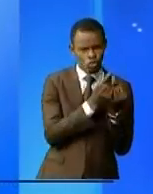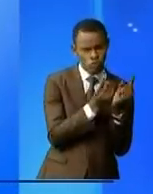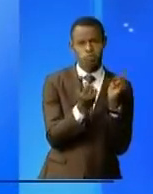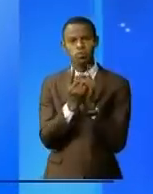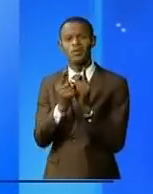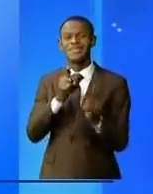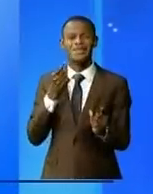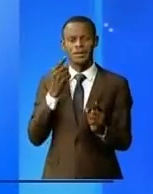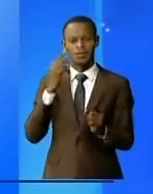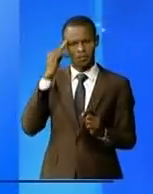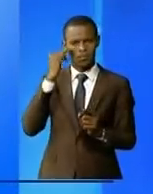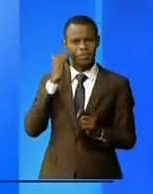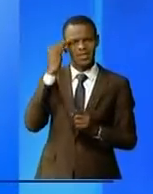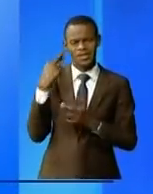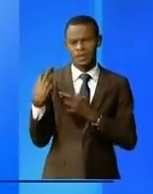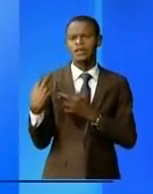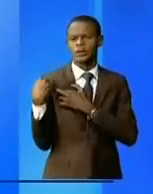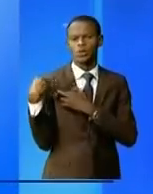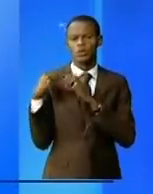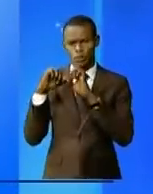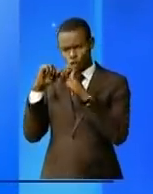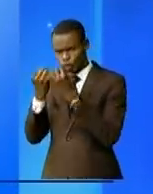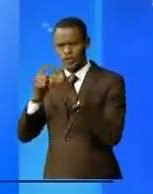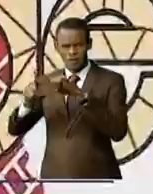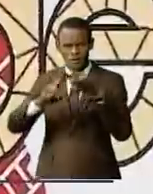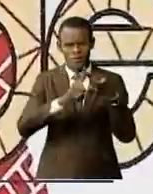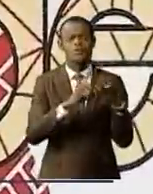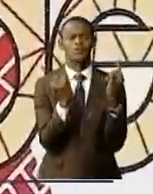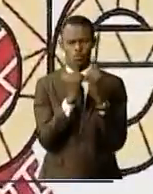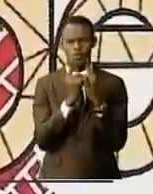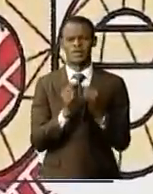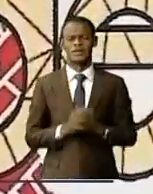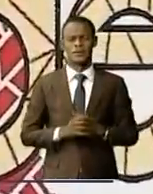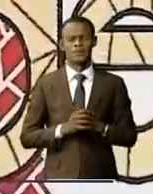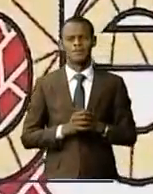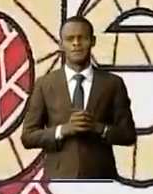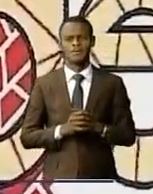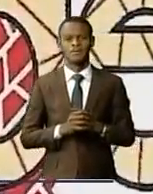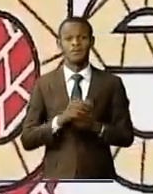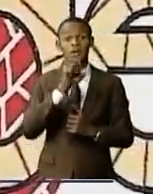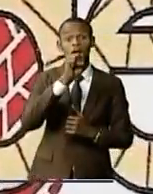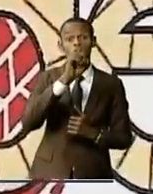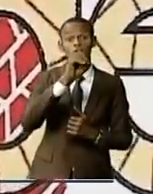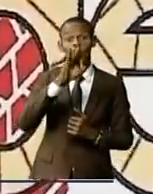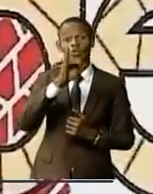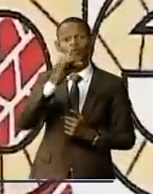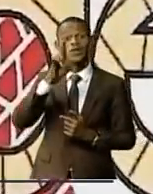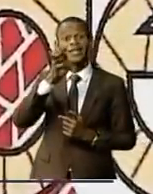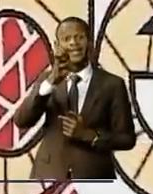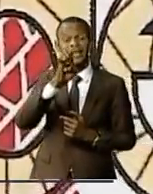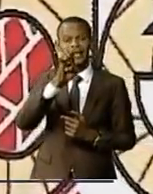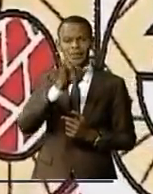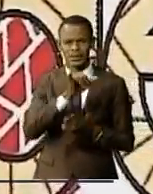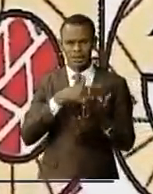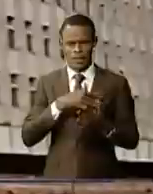récit d'Angèle Mabiala sur les images d'Elie Toumba. La SOFIDE est une société anonyme dont l'État